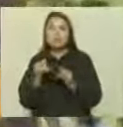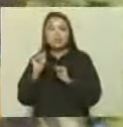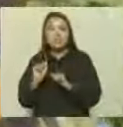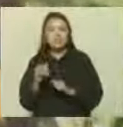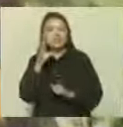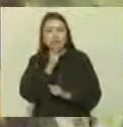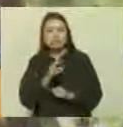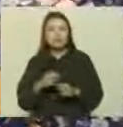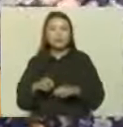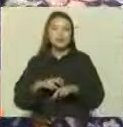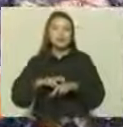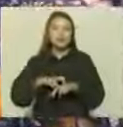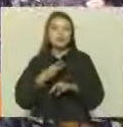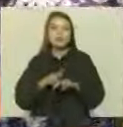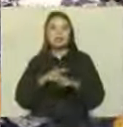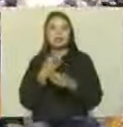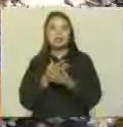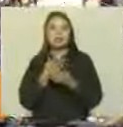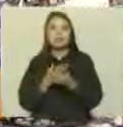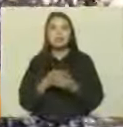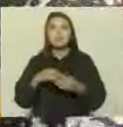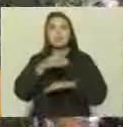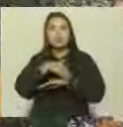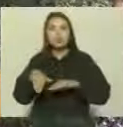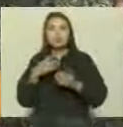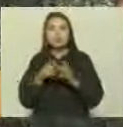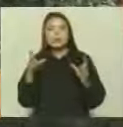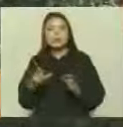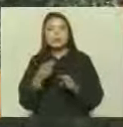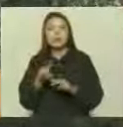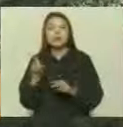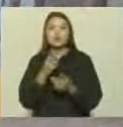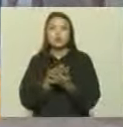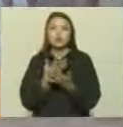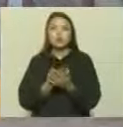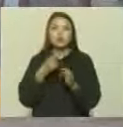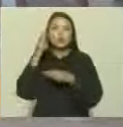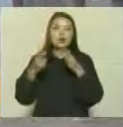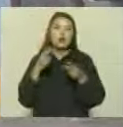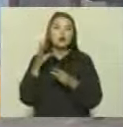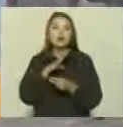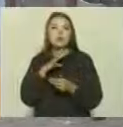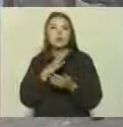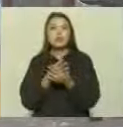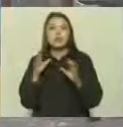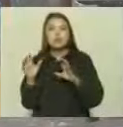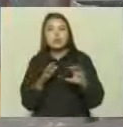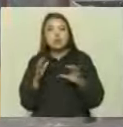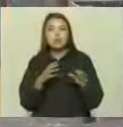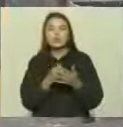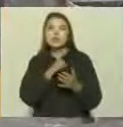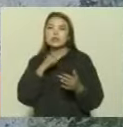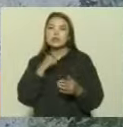иттігінен сескенетін олар осы төрт аяқтыларды бір аулада ұстап отырған иесіне де қарсылық білдіріп барған. Алайда болсын иттерге қамқорлық деп есептейтін